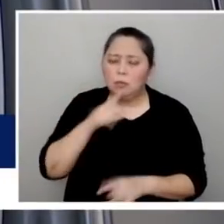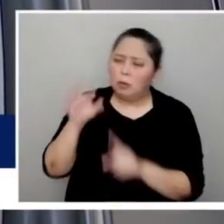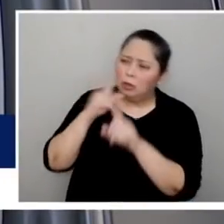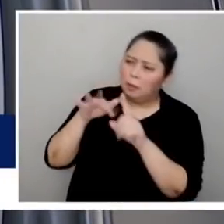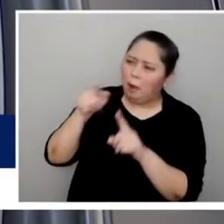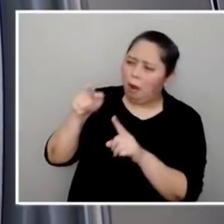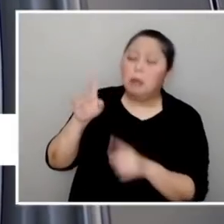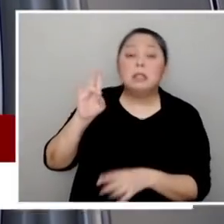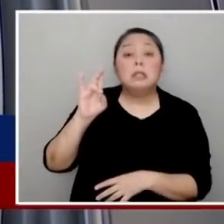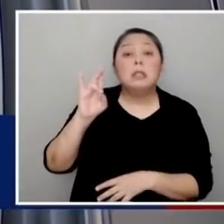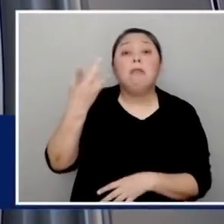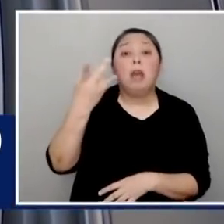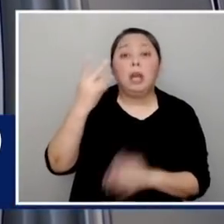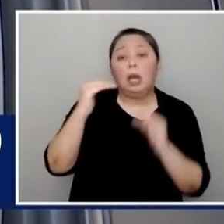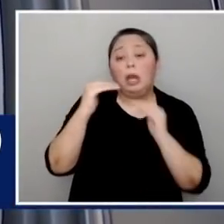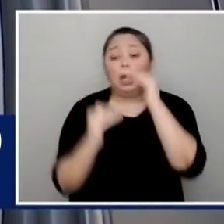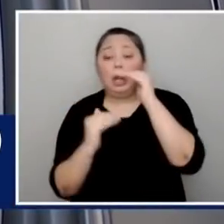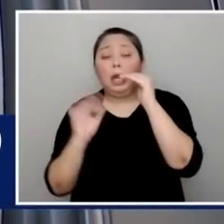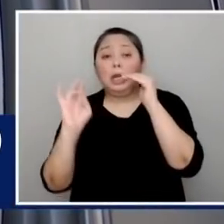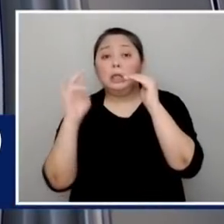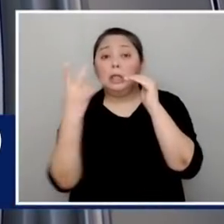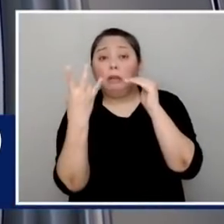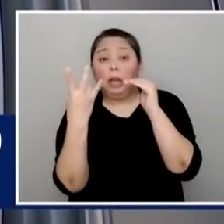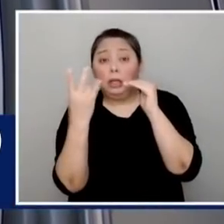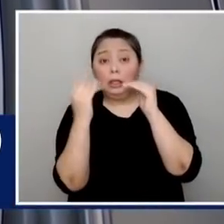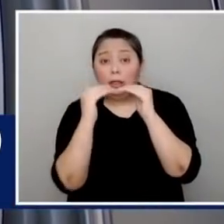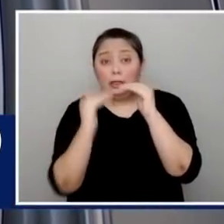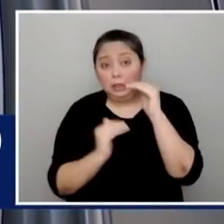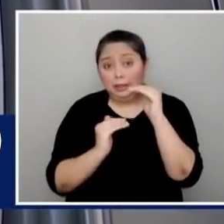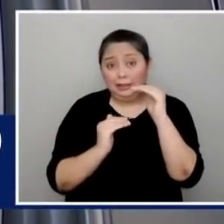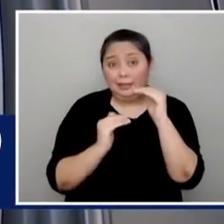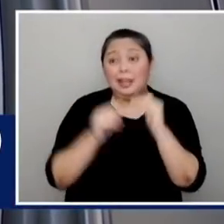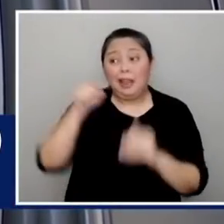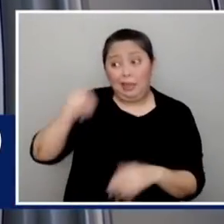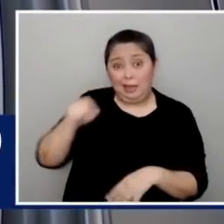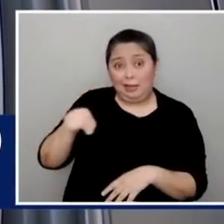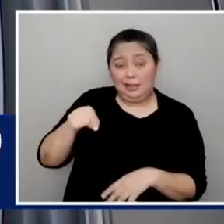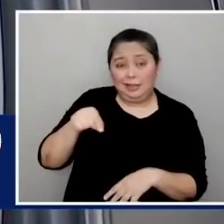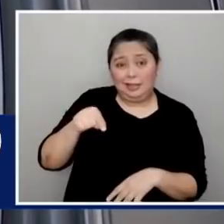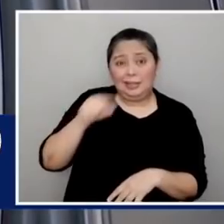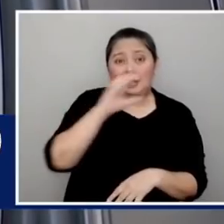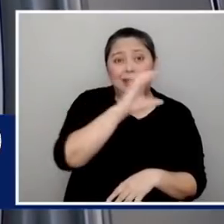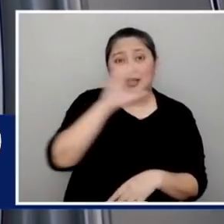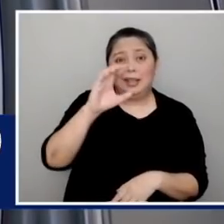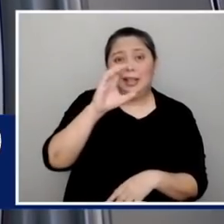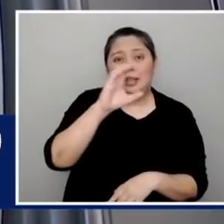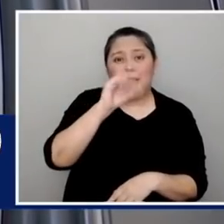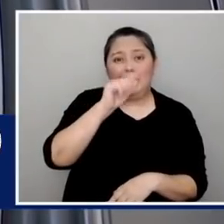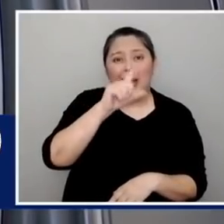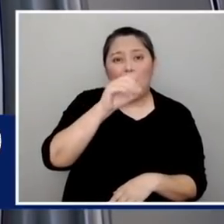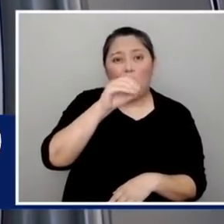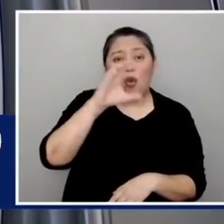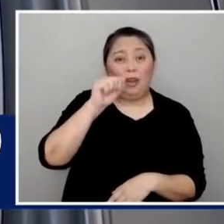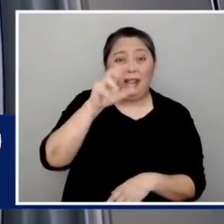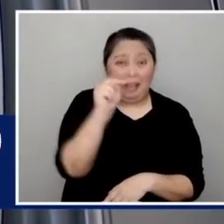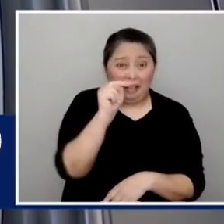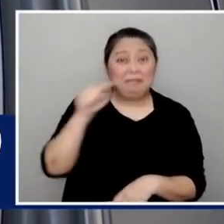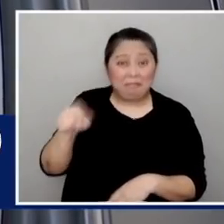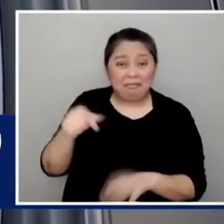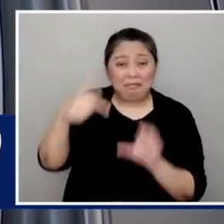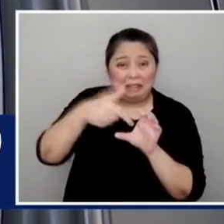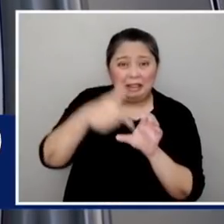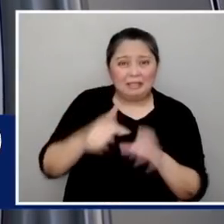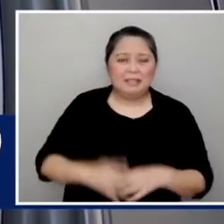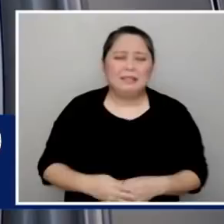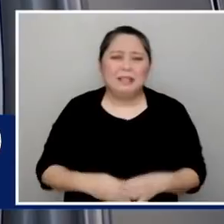yung pagitan niya doon sa karaniwan na gas station. Ngayon, yung 2,000 ko, tingin ko mga